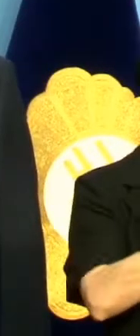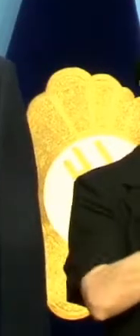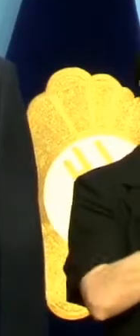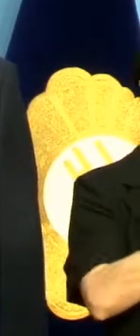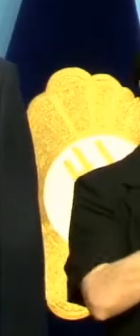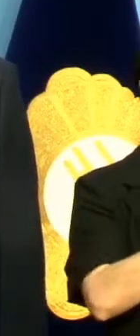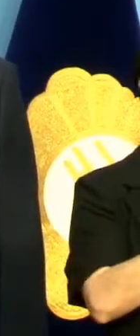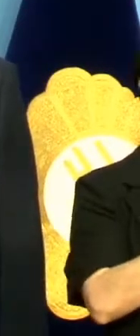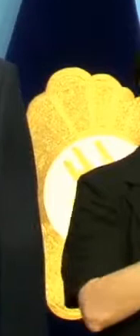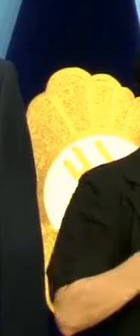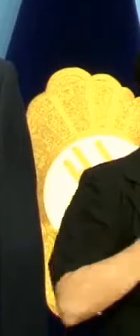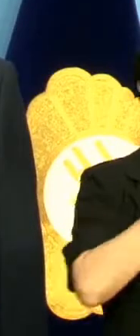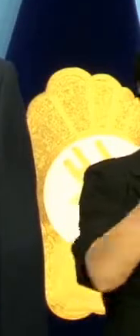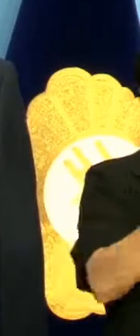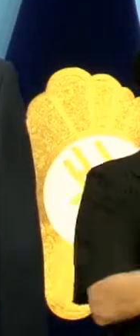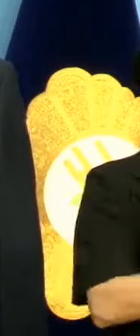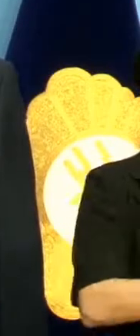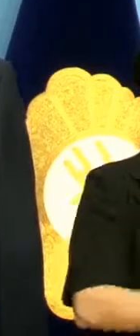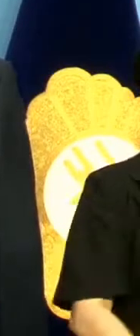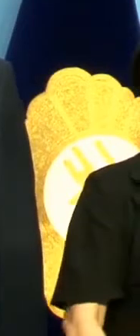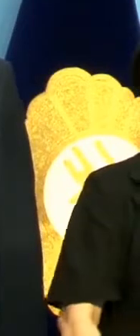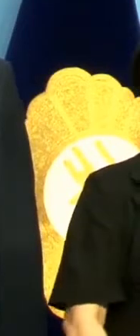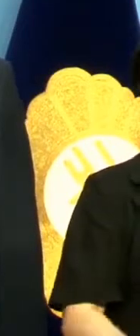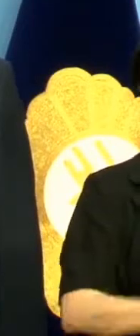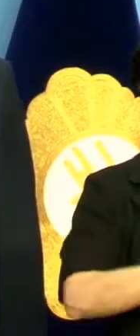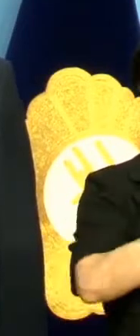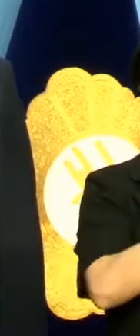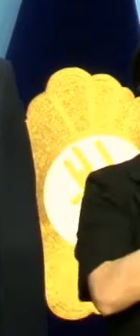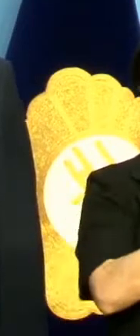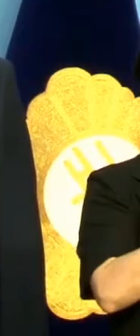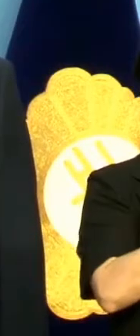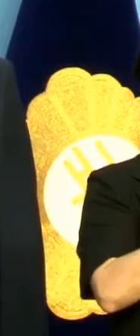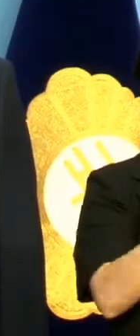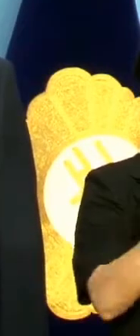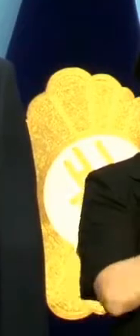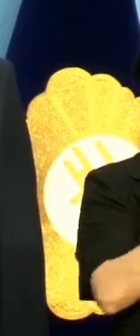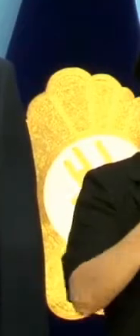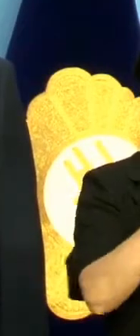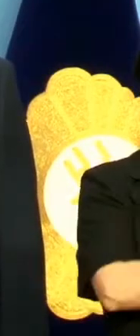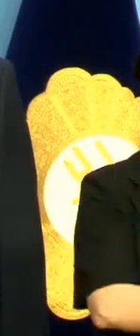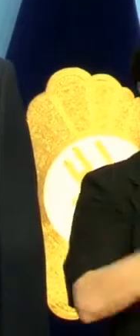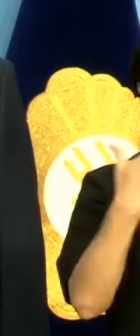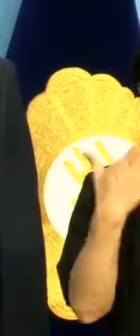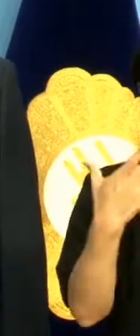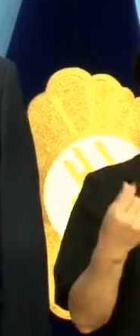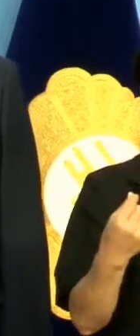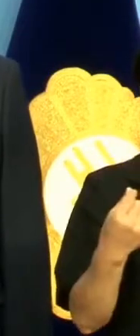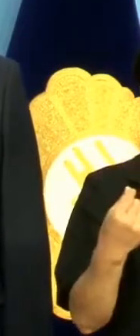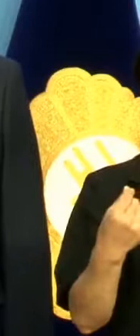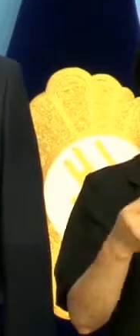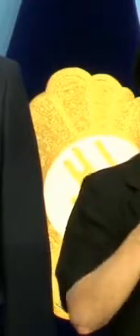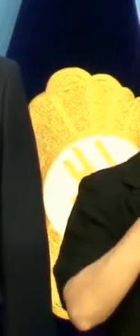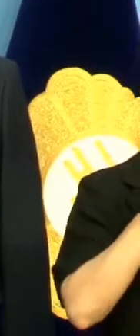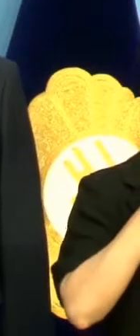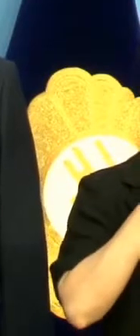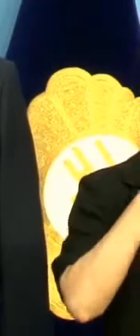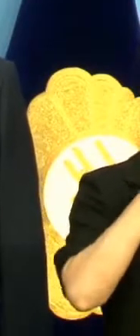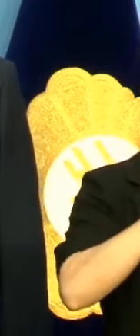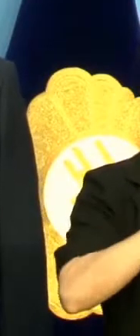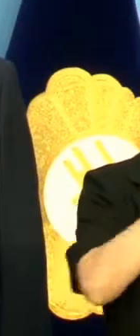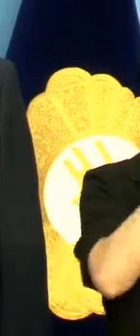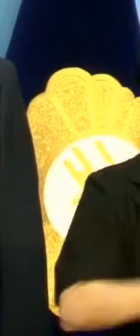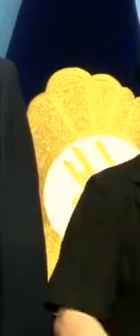인수 대금을 지급한 부분입니다 어 주식을 교관 부분을 횡령 에 해당하는 하지 않느냐 하는 생각이고